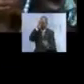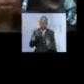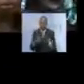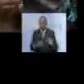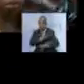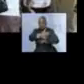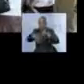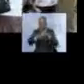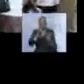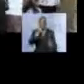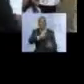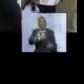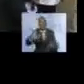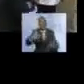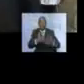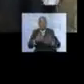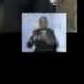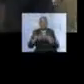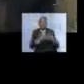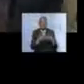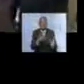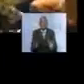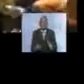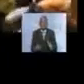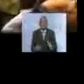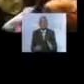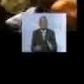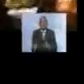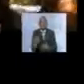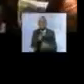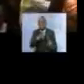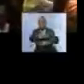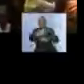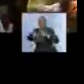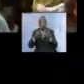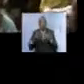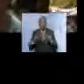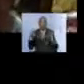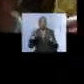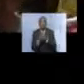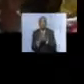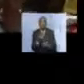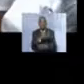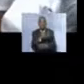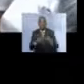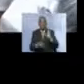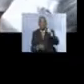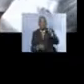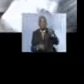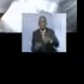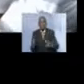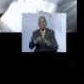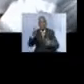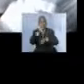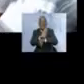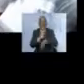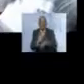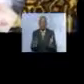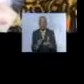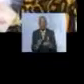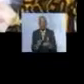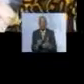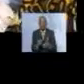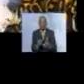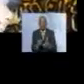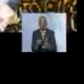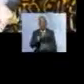C'est dans une cour au quartier Djamourou que le top départ de ces journées a été donné. Dr Django Noboukodine, représentant le